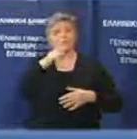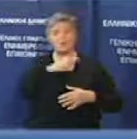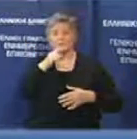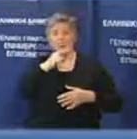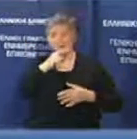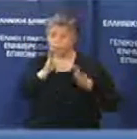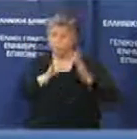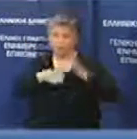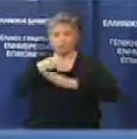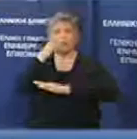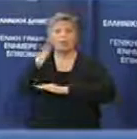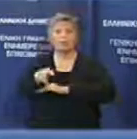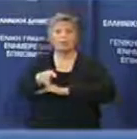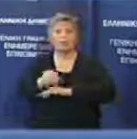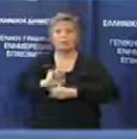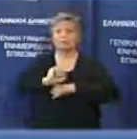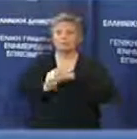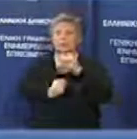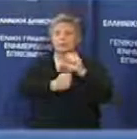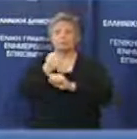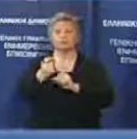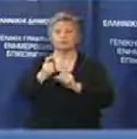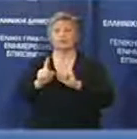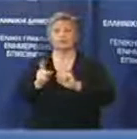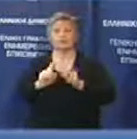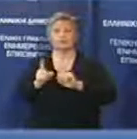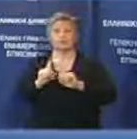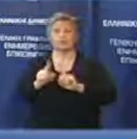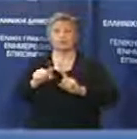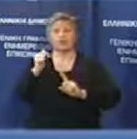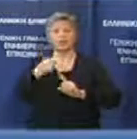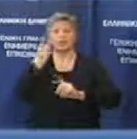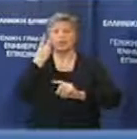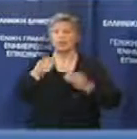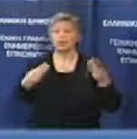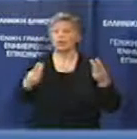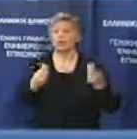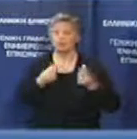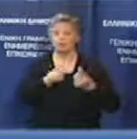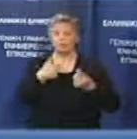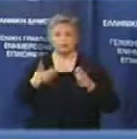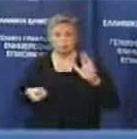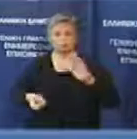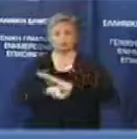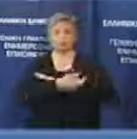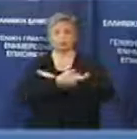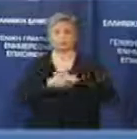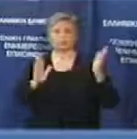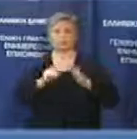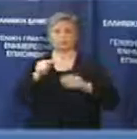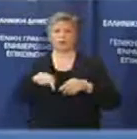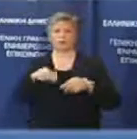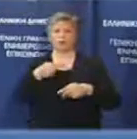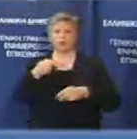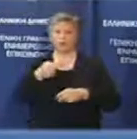η συμφωνία να αποτελέσει ένα μηχανισμό διαχείρισης ορθολογικής του προσφυγικού ζητήματος, δεν μπορεί παρά να είναι